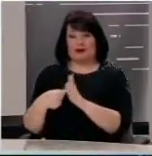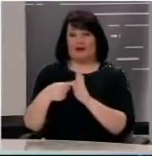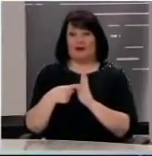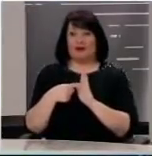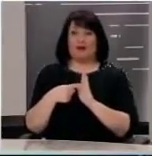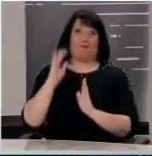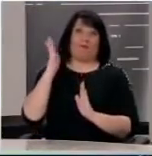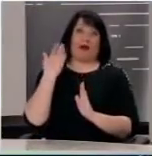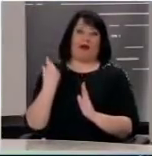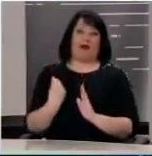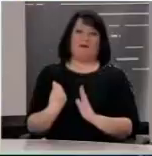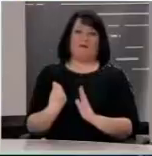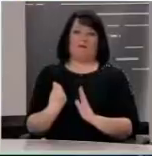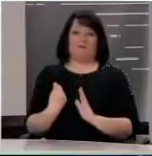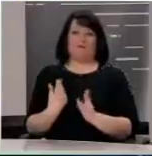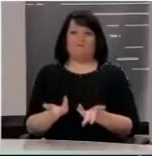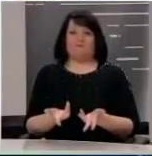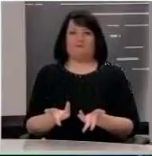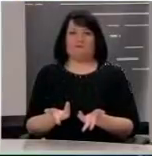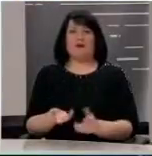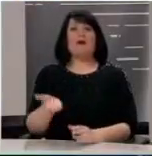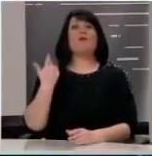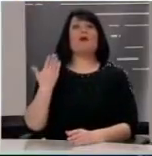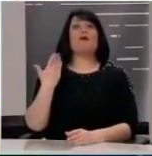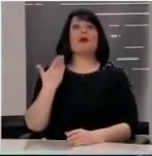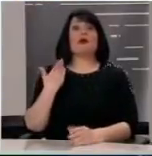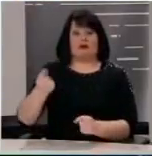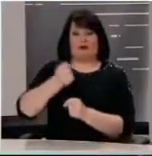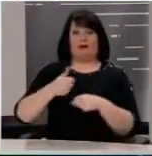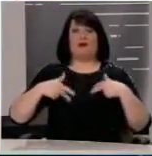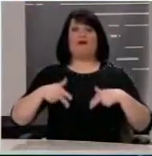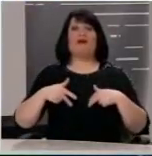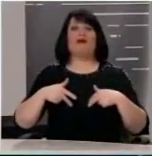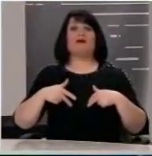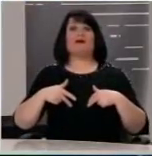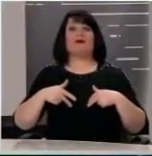χθεσινούς. Λες και δεν έχετε προϋπάρξει σε κυβερνητικούς στόχους σε αυτή τη χώρα.